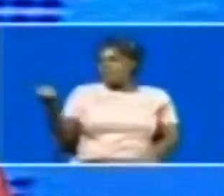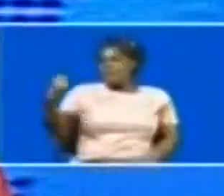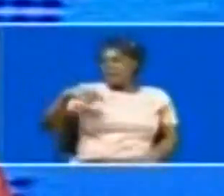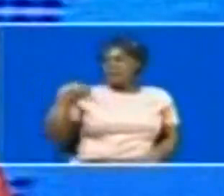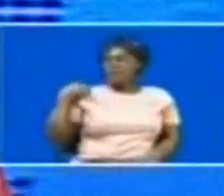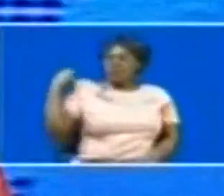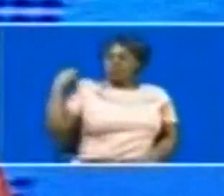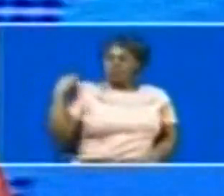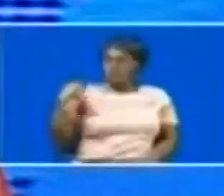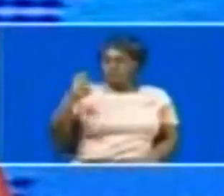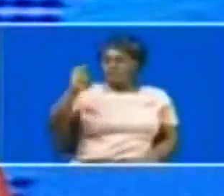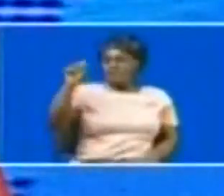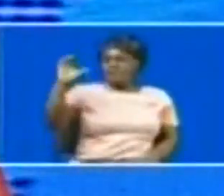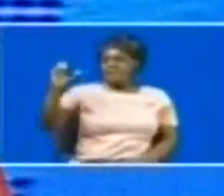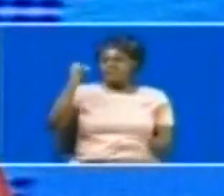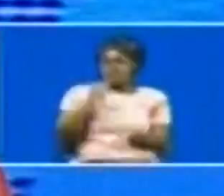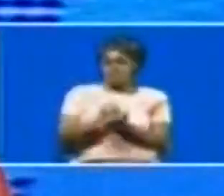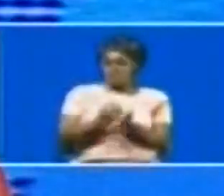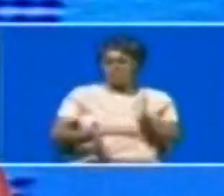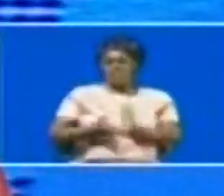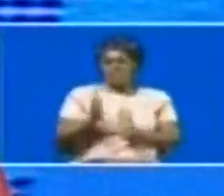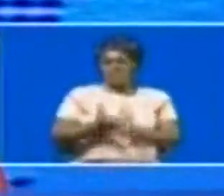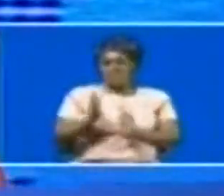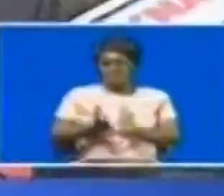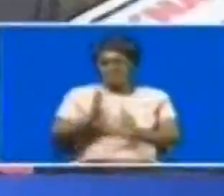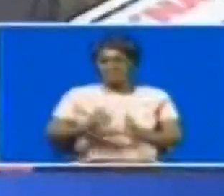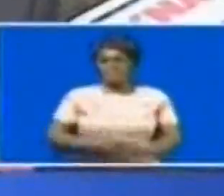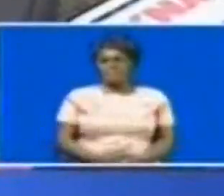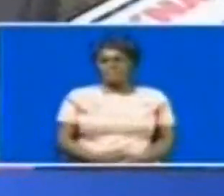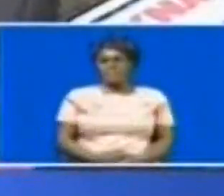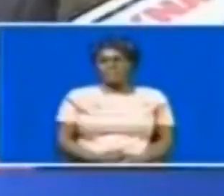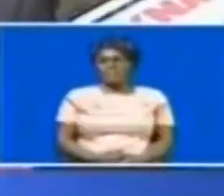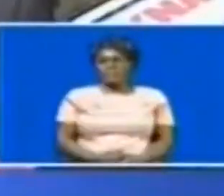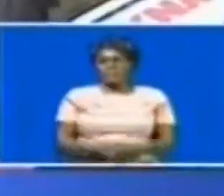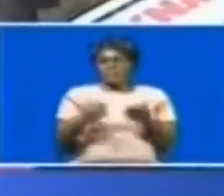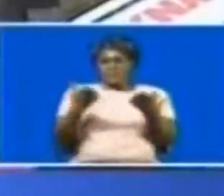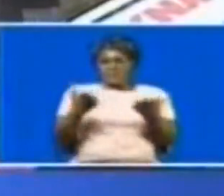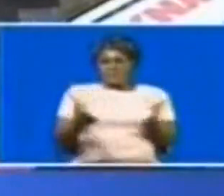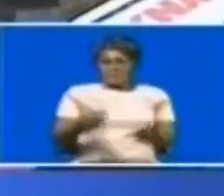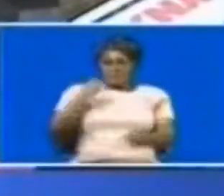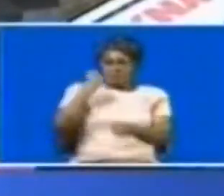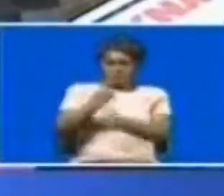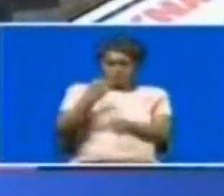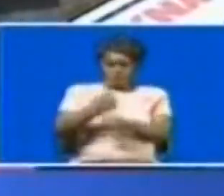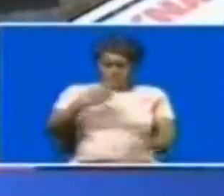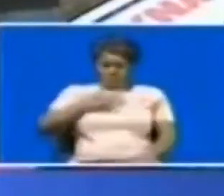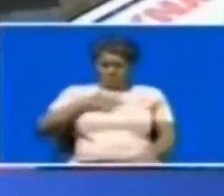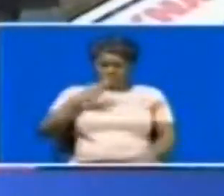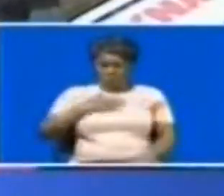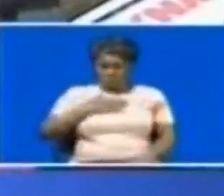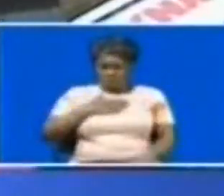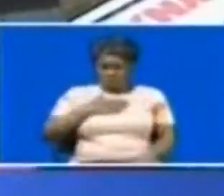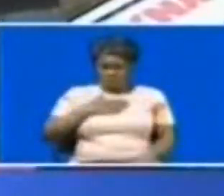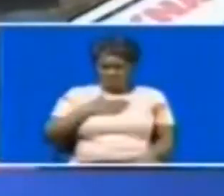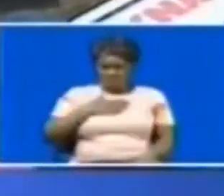wajisalimishe katika makao makuu ya eacc haraka iwezekanavyo. We are here to do our work. These cowards